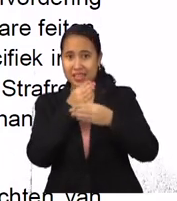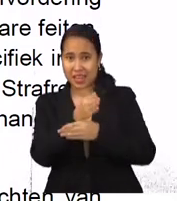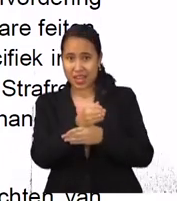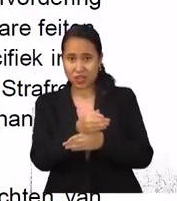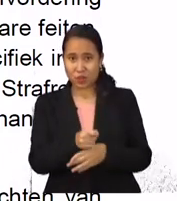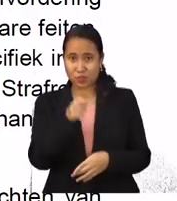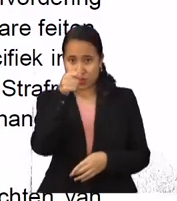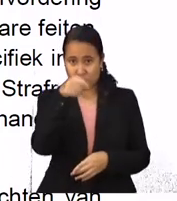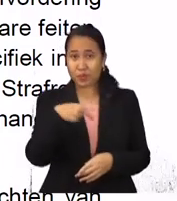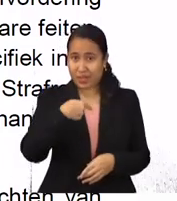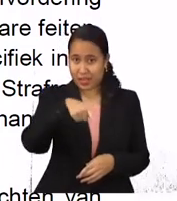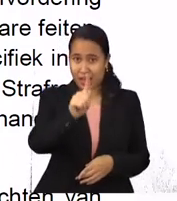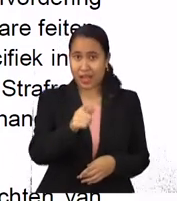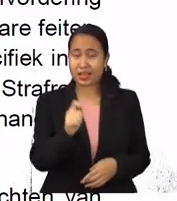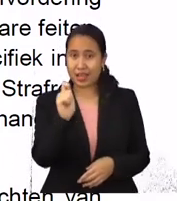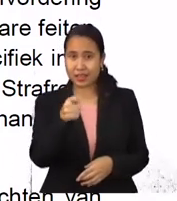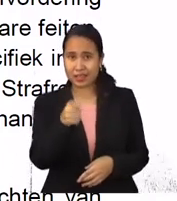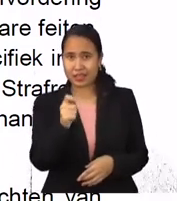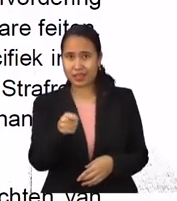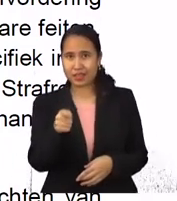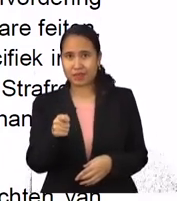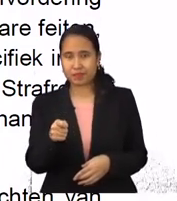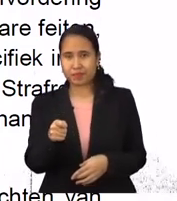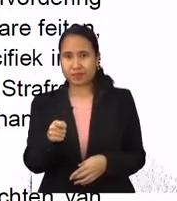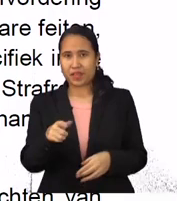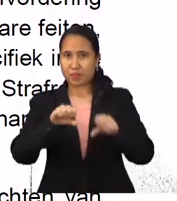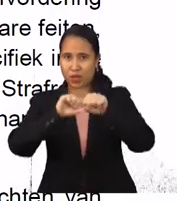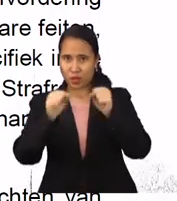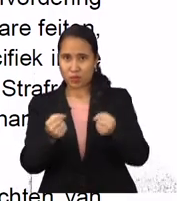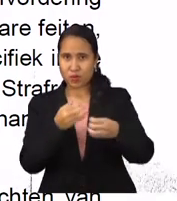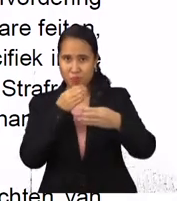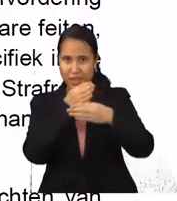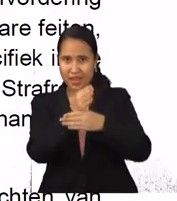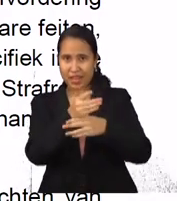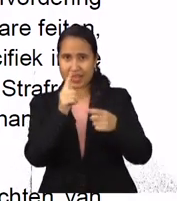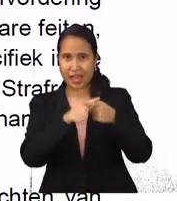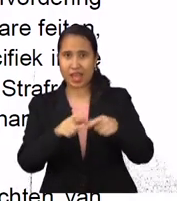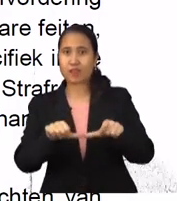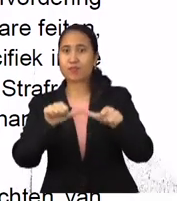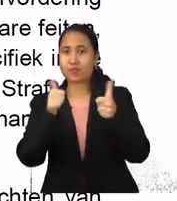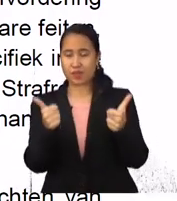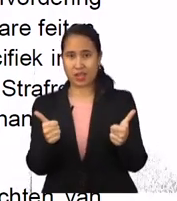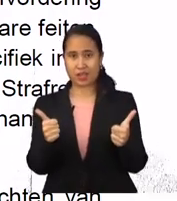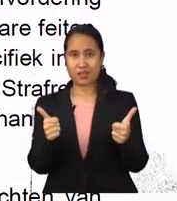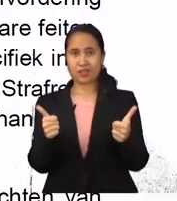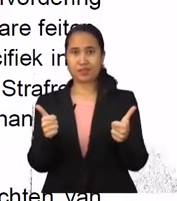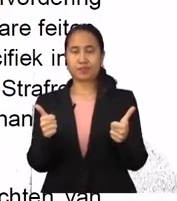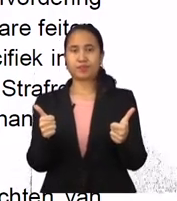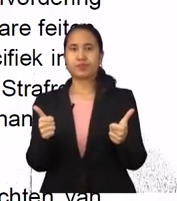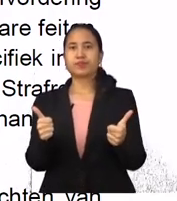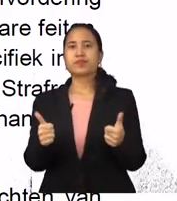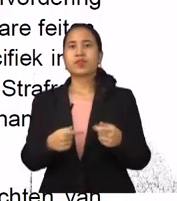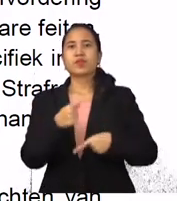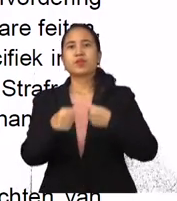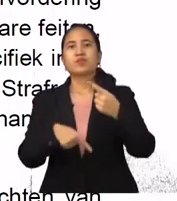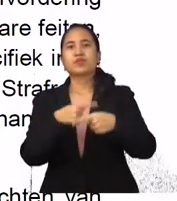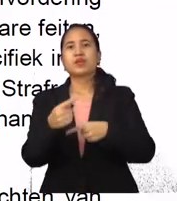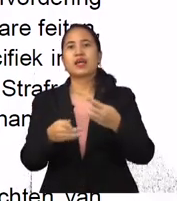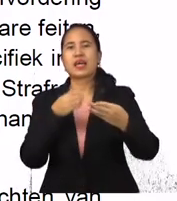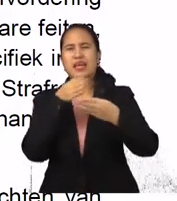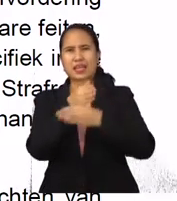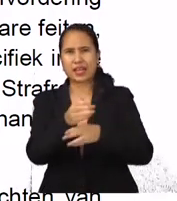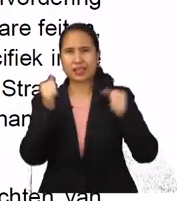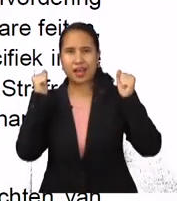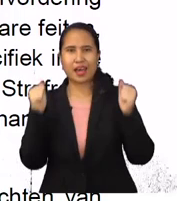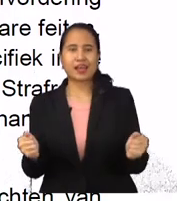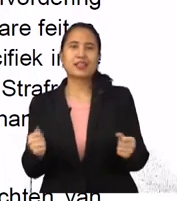tot de rechter bij aantasting van hun rechten en vrijheden regelt. De procesrechtelijke garanties